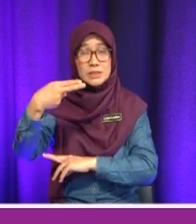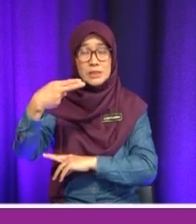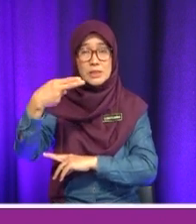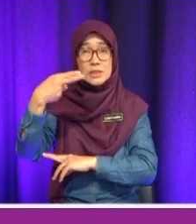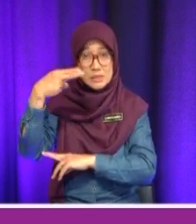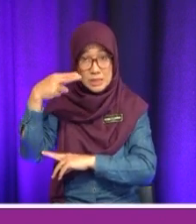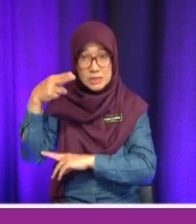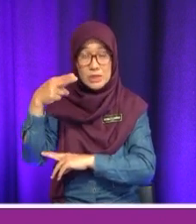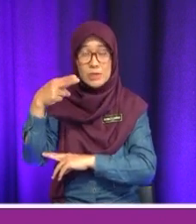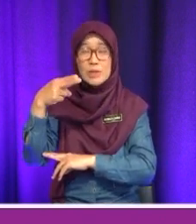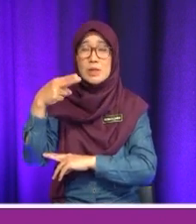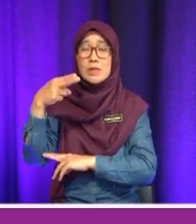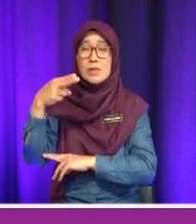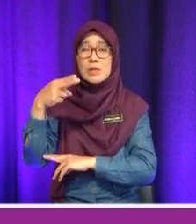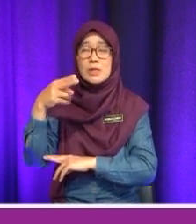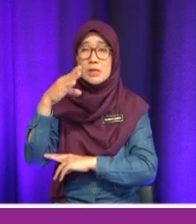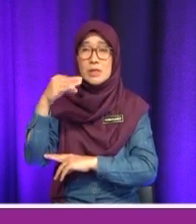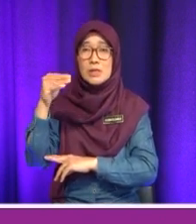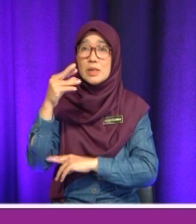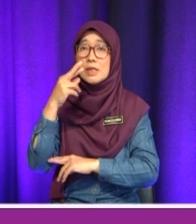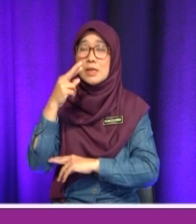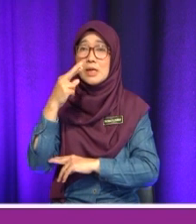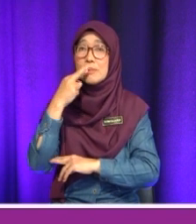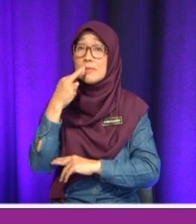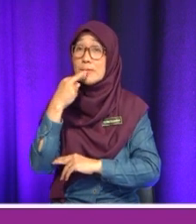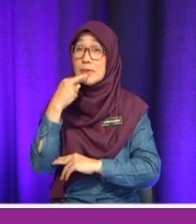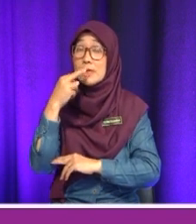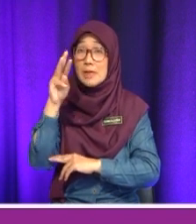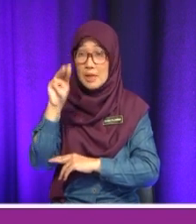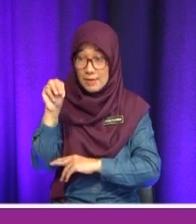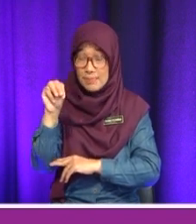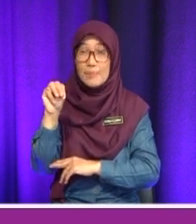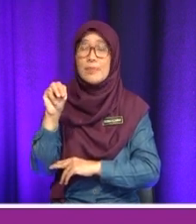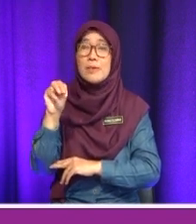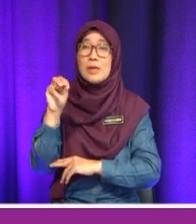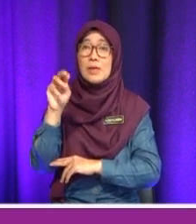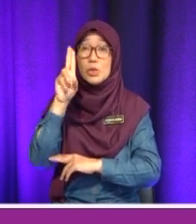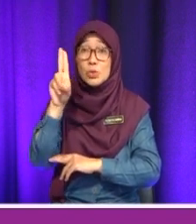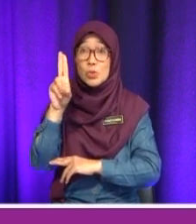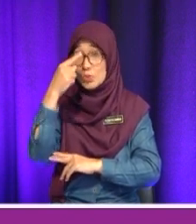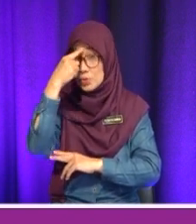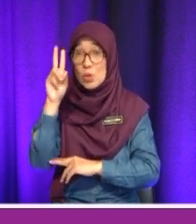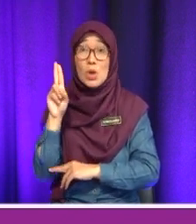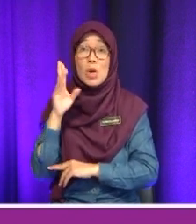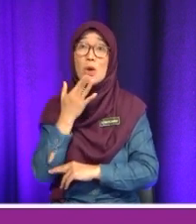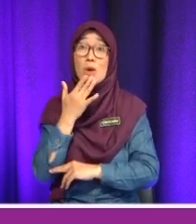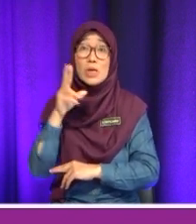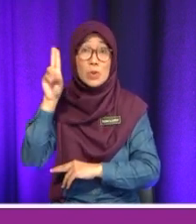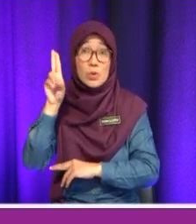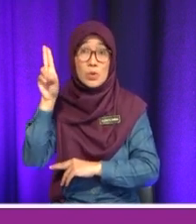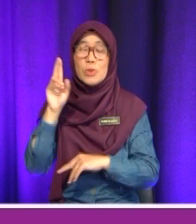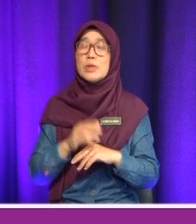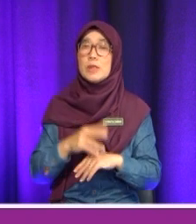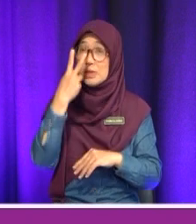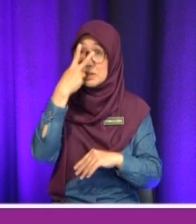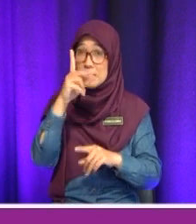hijau dan merah sebagai huruf M dan juga Ungu sebagai huruf U Oke Jadi perhatikan susunan